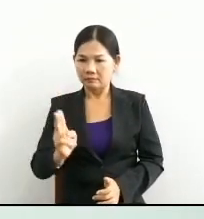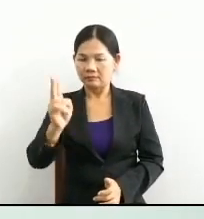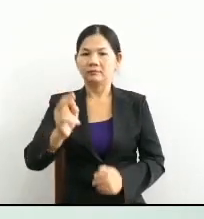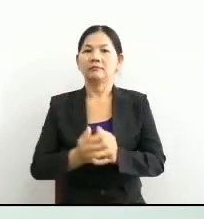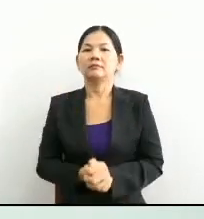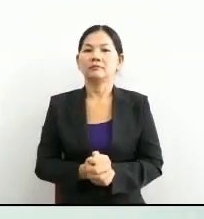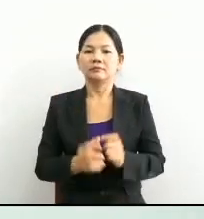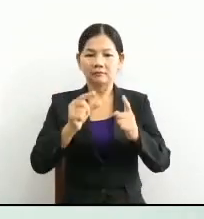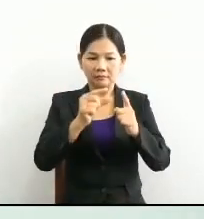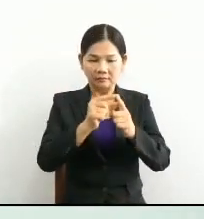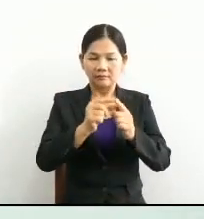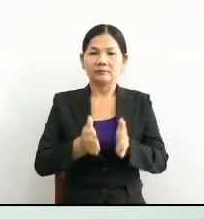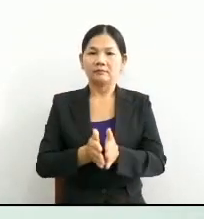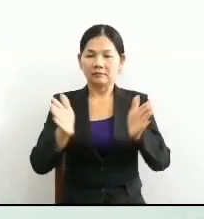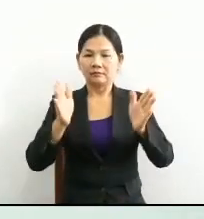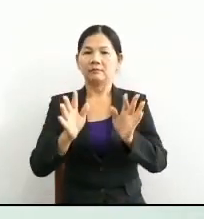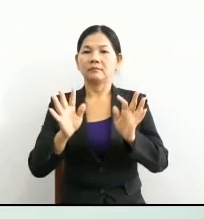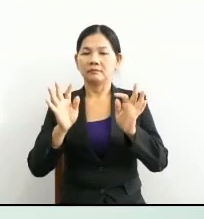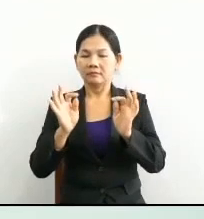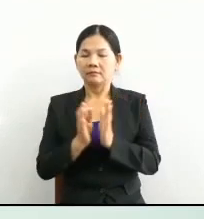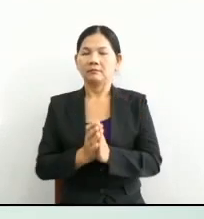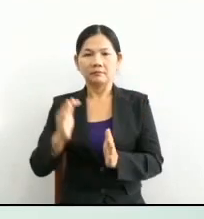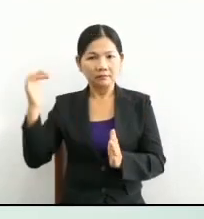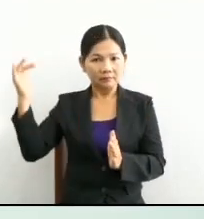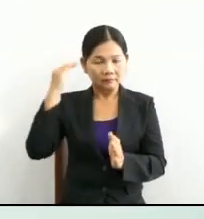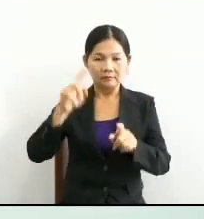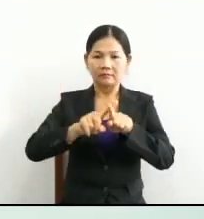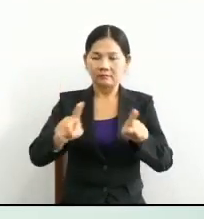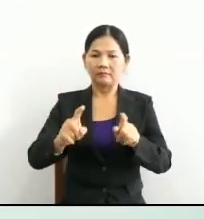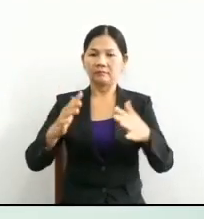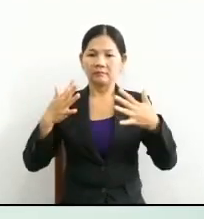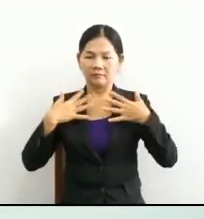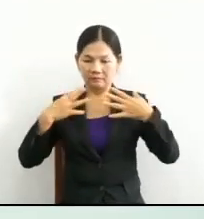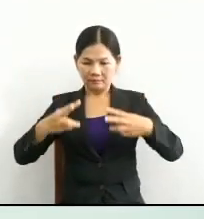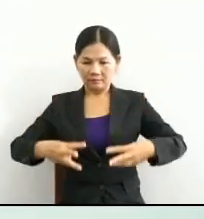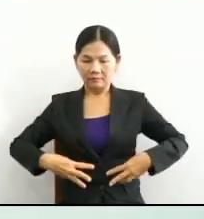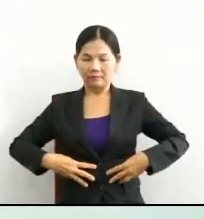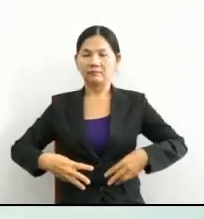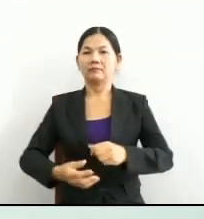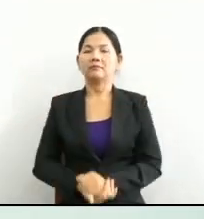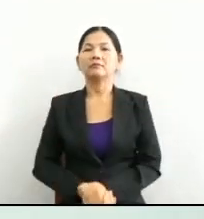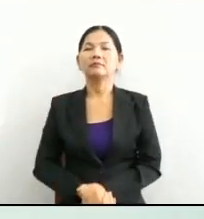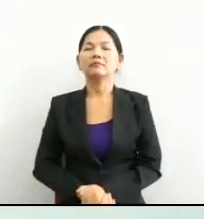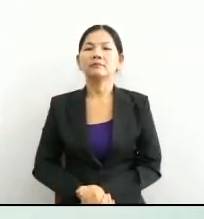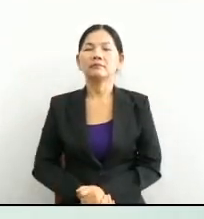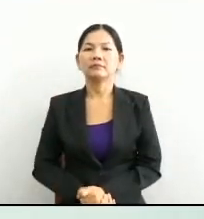pí chỗ đó quê vai trần hạ sáp nâng pía cài da